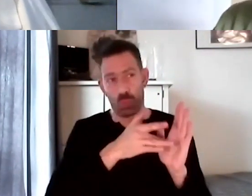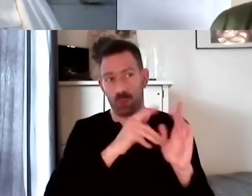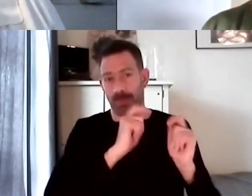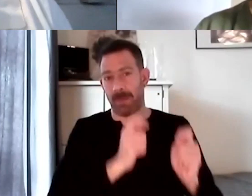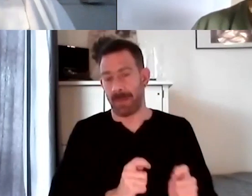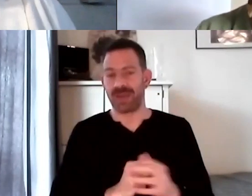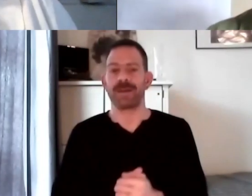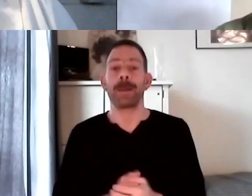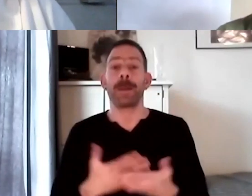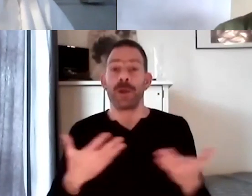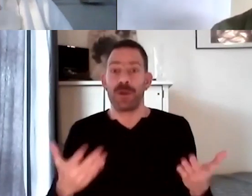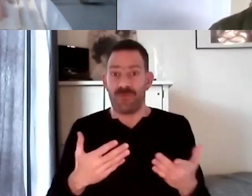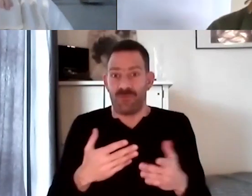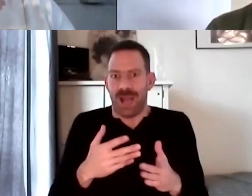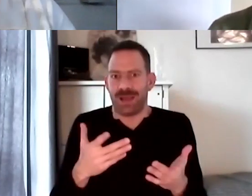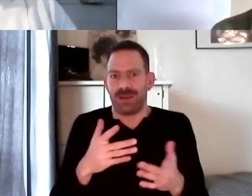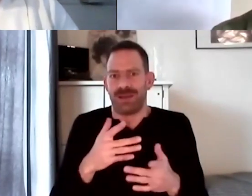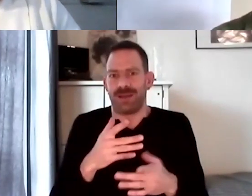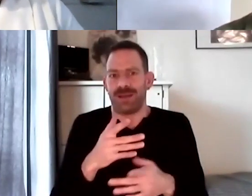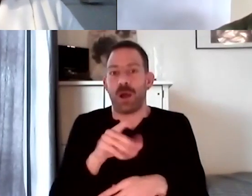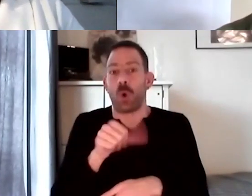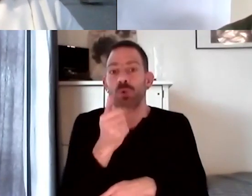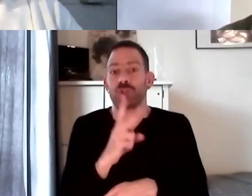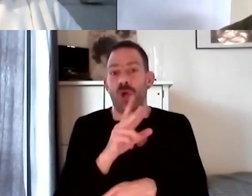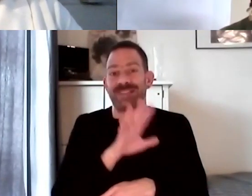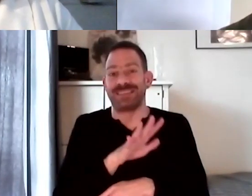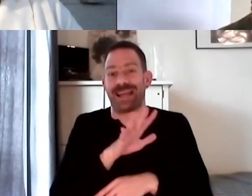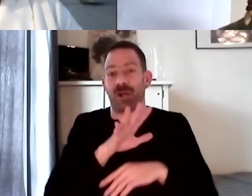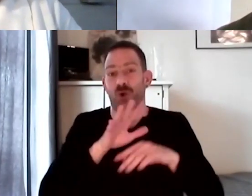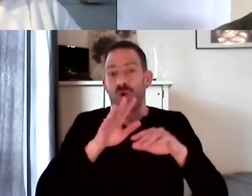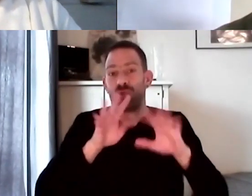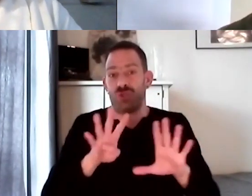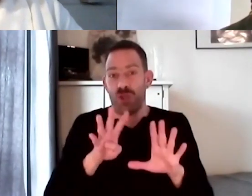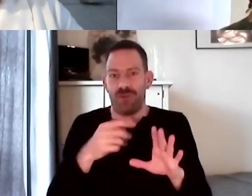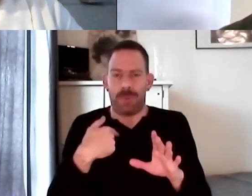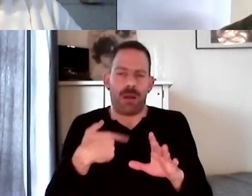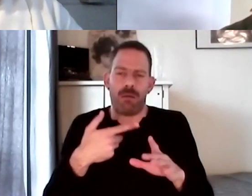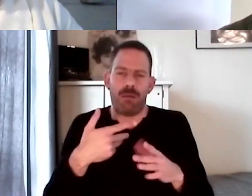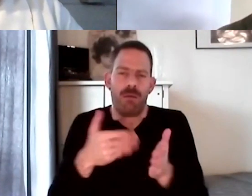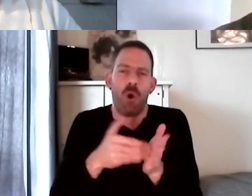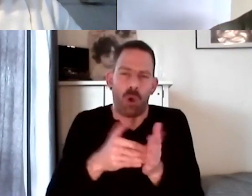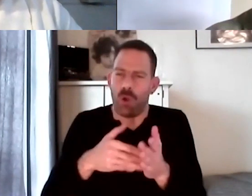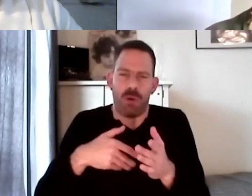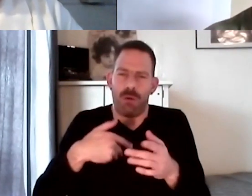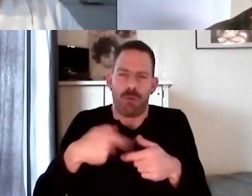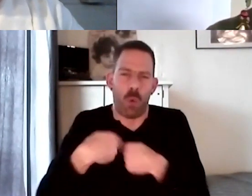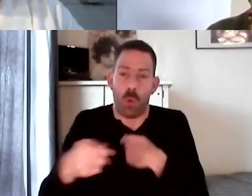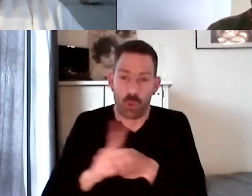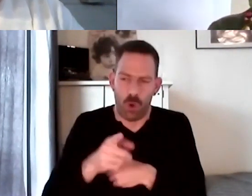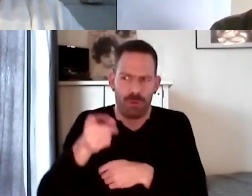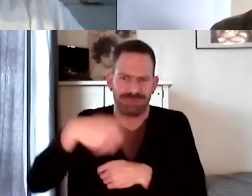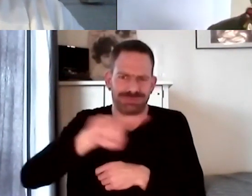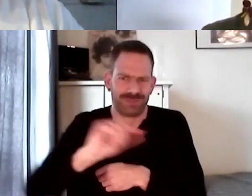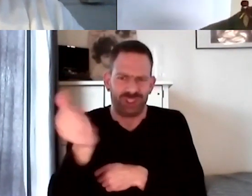il est 59. Je ne veux surtout pas vous prendre encore trop de temps parce que vous avez beaucoup de choses à faire en télétravail, etc. Moi, juste, je